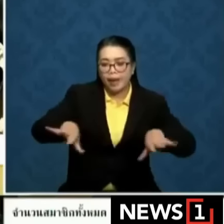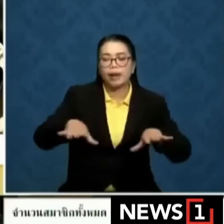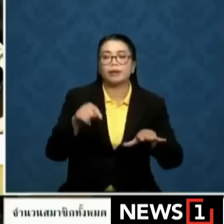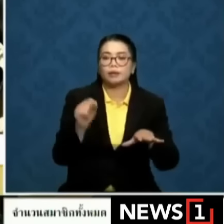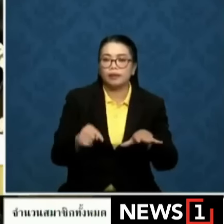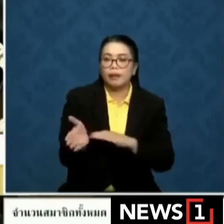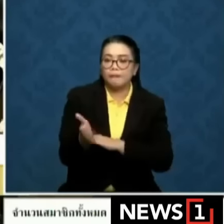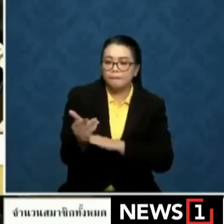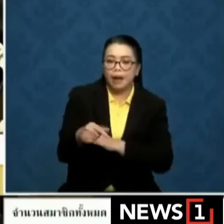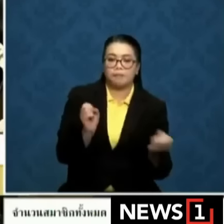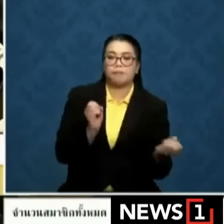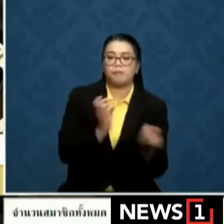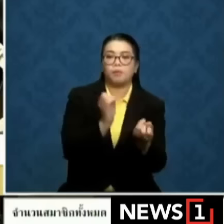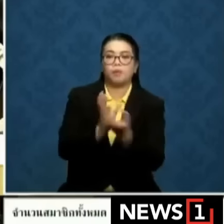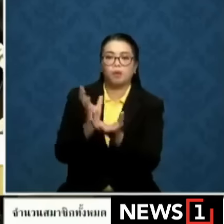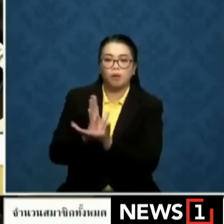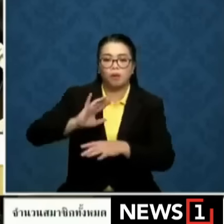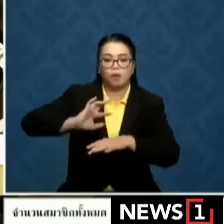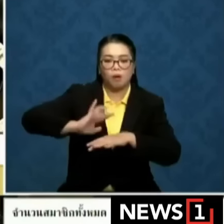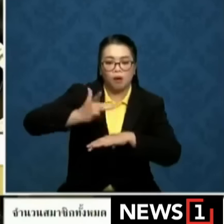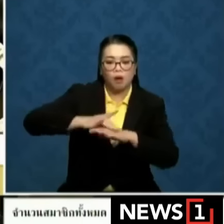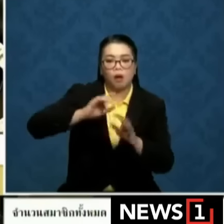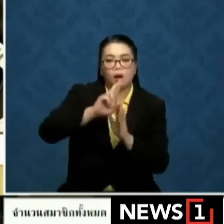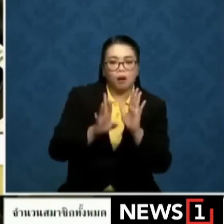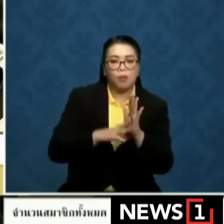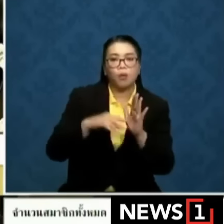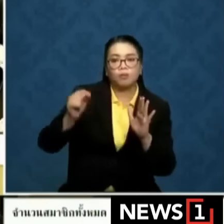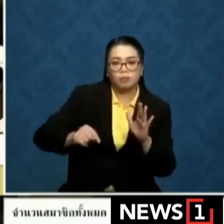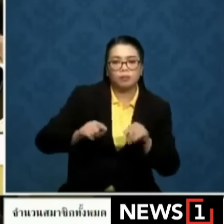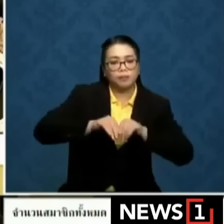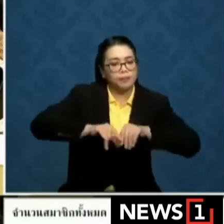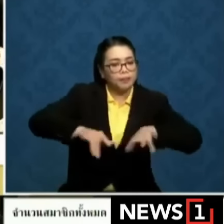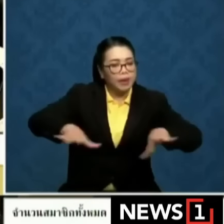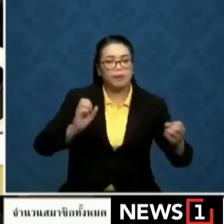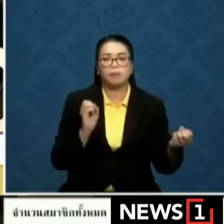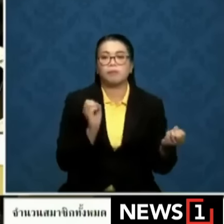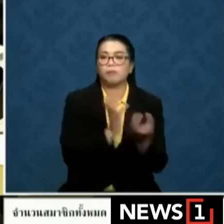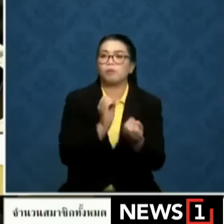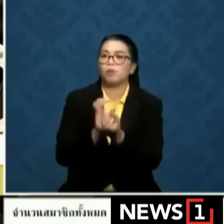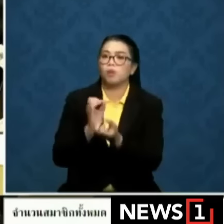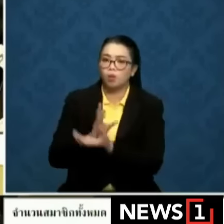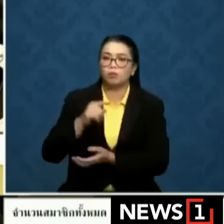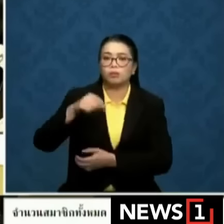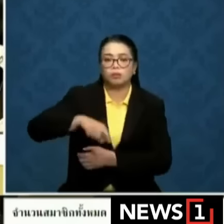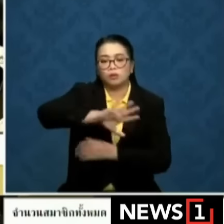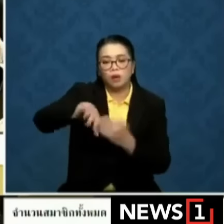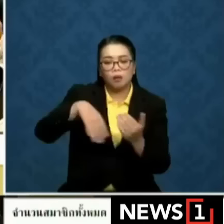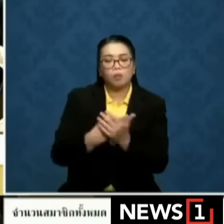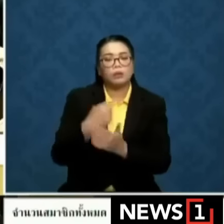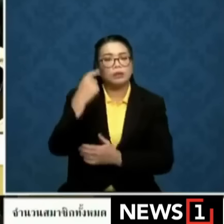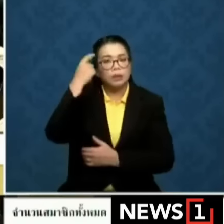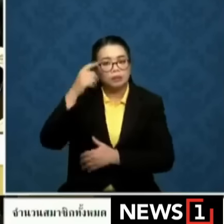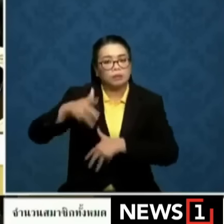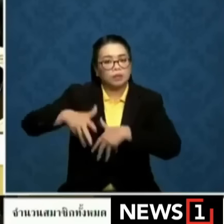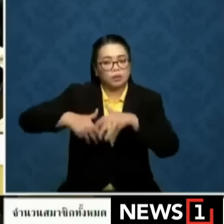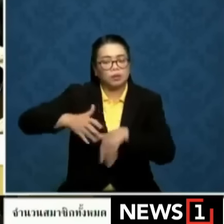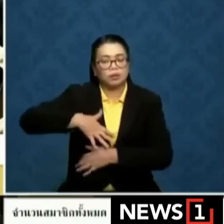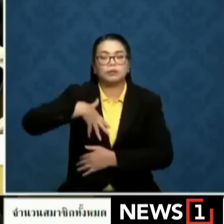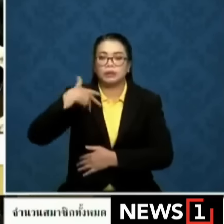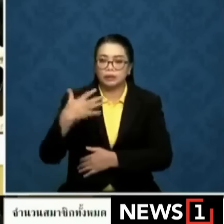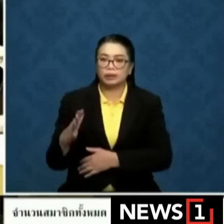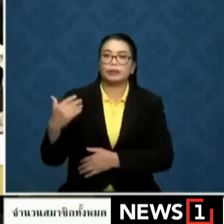อนสุดท้ายยังทำไม่ครบเลยก็ขอให้ท่านนายกและรัฐมนตรีว่าการกระทรวงเกษตรอย่าทำแค่ให้เป็นอีเวนต์ต้องทำต่อเ